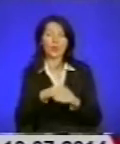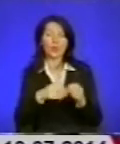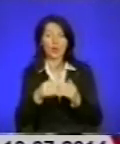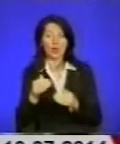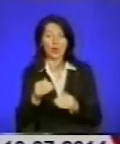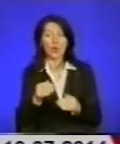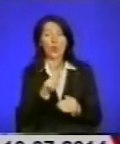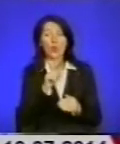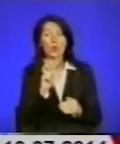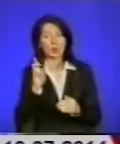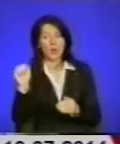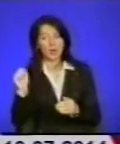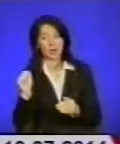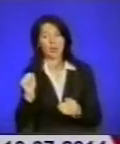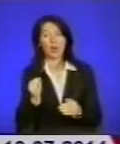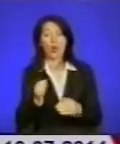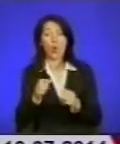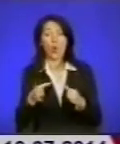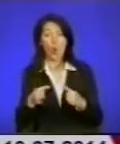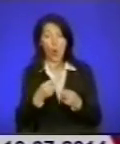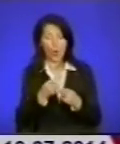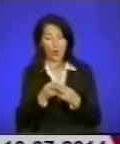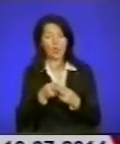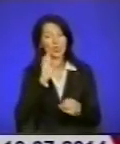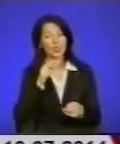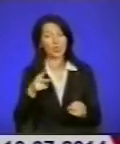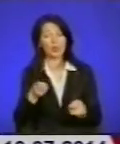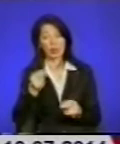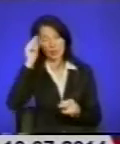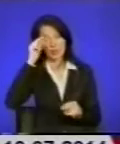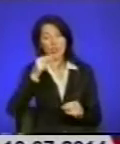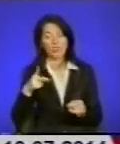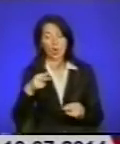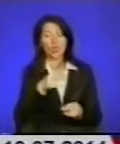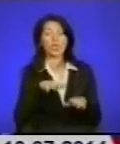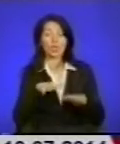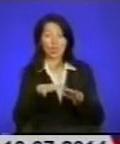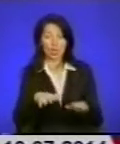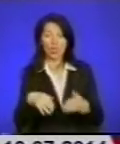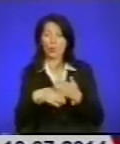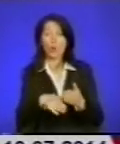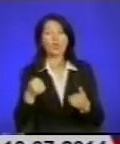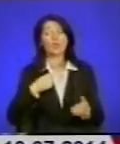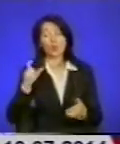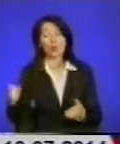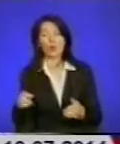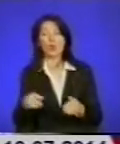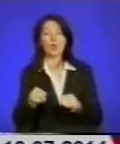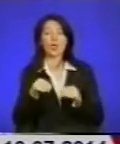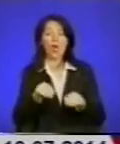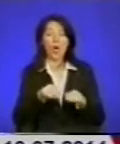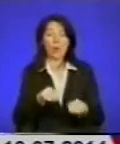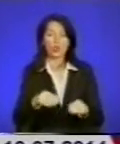виправній колонії жінки навчилися кроїти і шити. Допомагали військовим, виготовили понад 9 тисяч теплих спальних мішків. Шили форму для